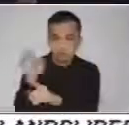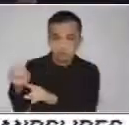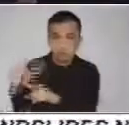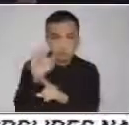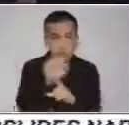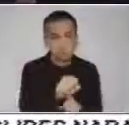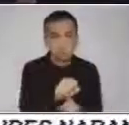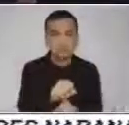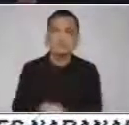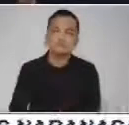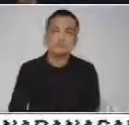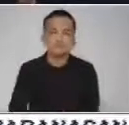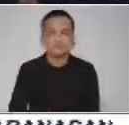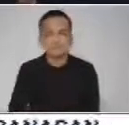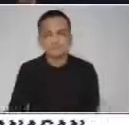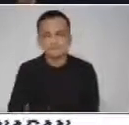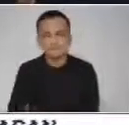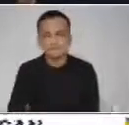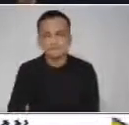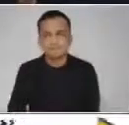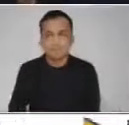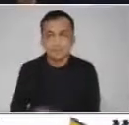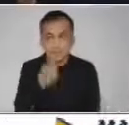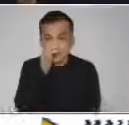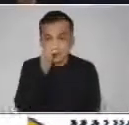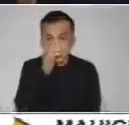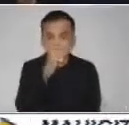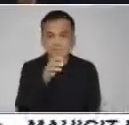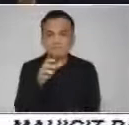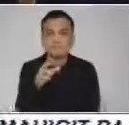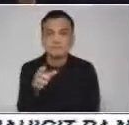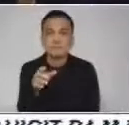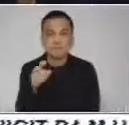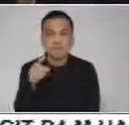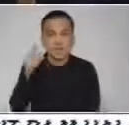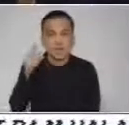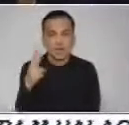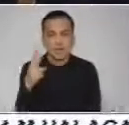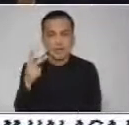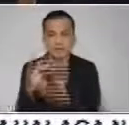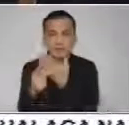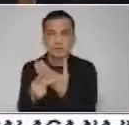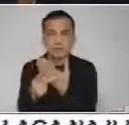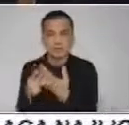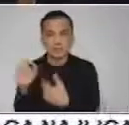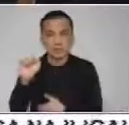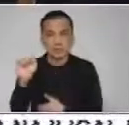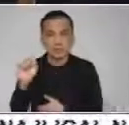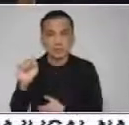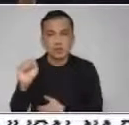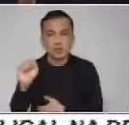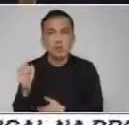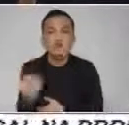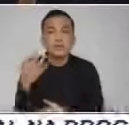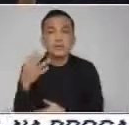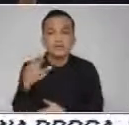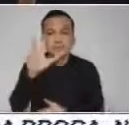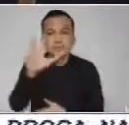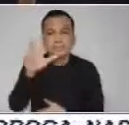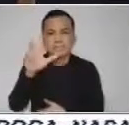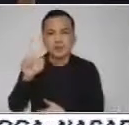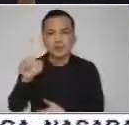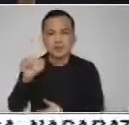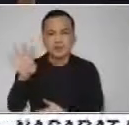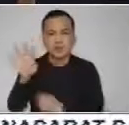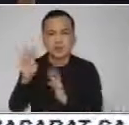Longos. Arestado ang 5 suspect, kabilang sina Ricardo Morante, John Luis Pinlac, Marte Maanyag, Edward Lamsen